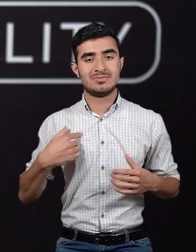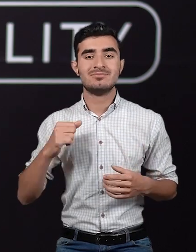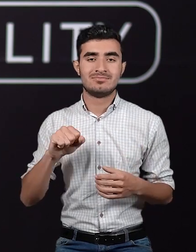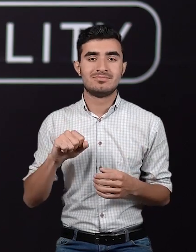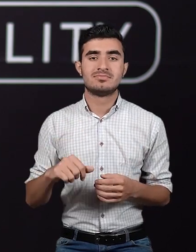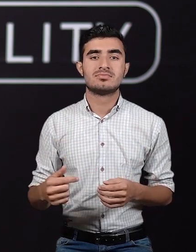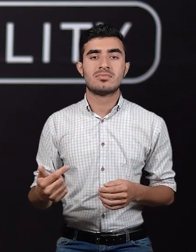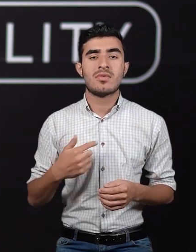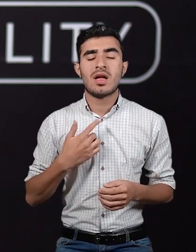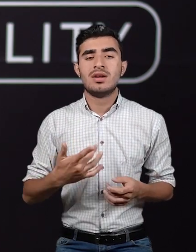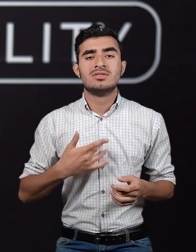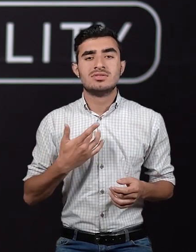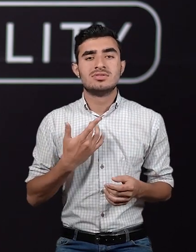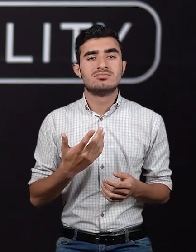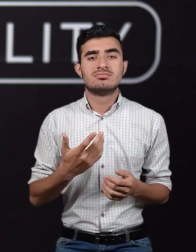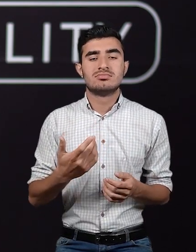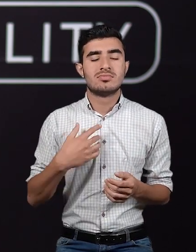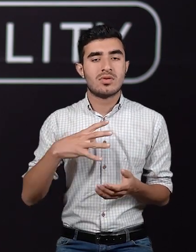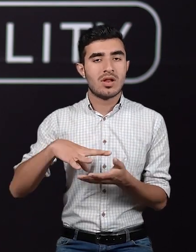मदर.